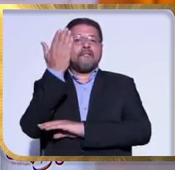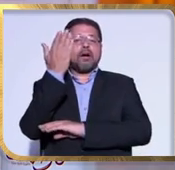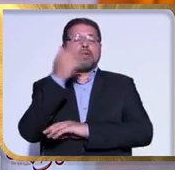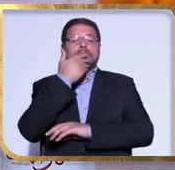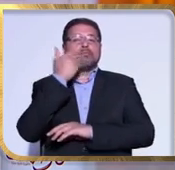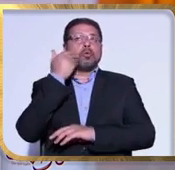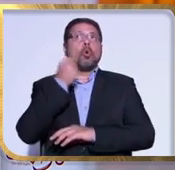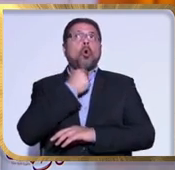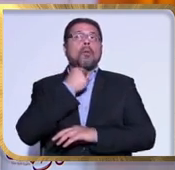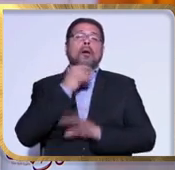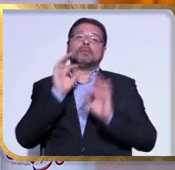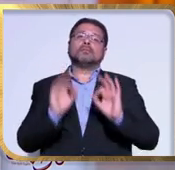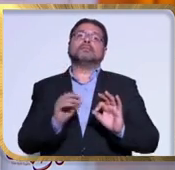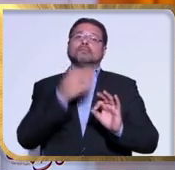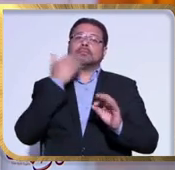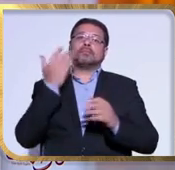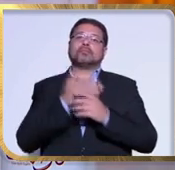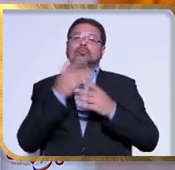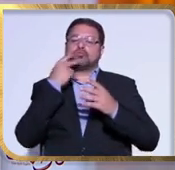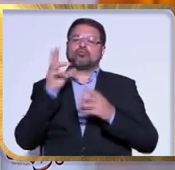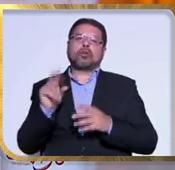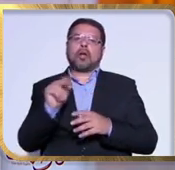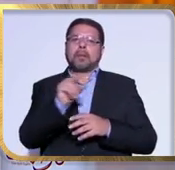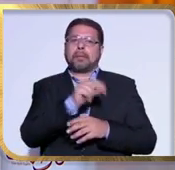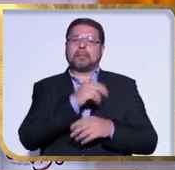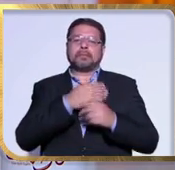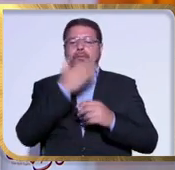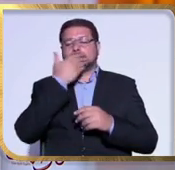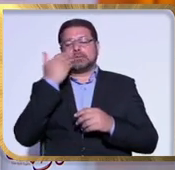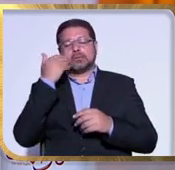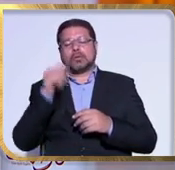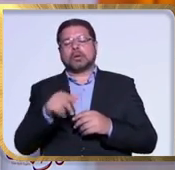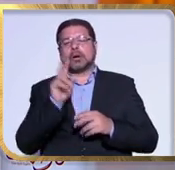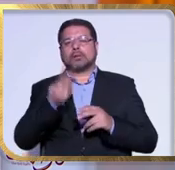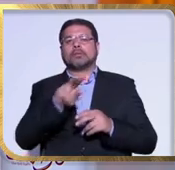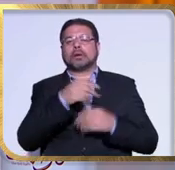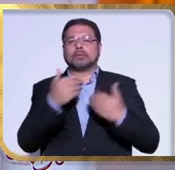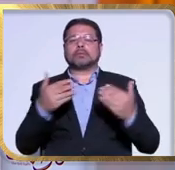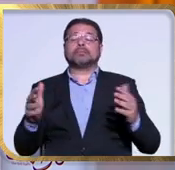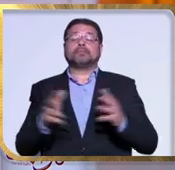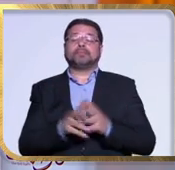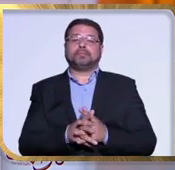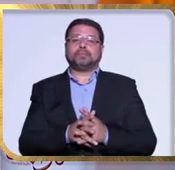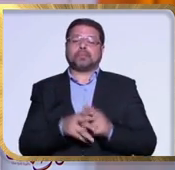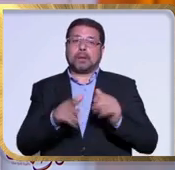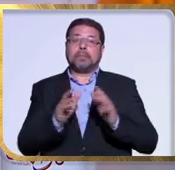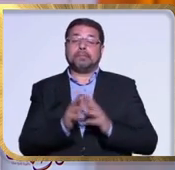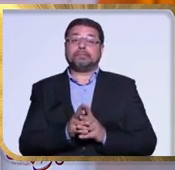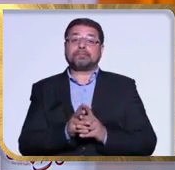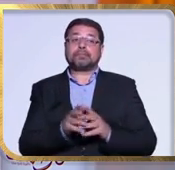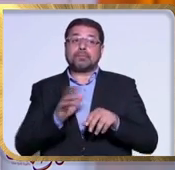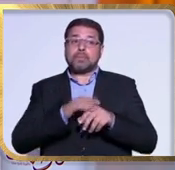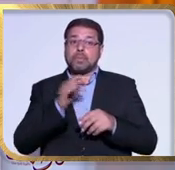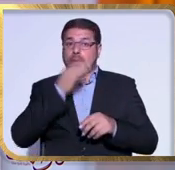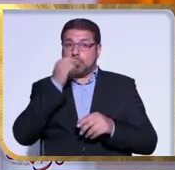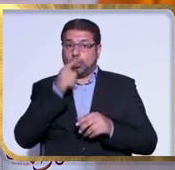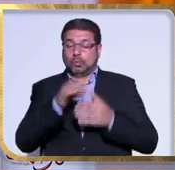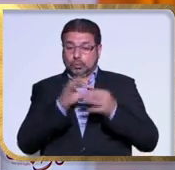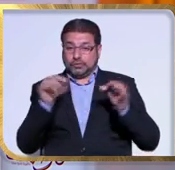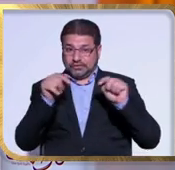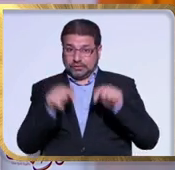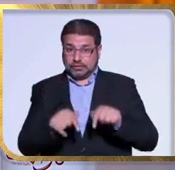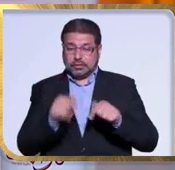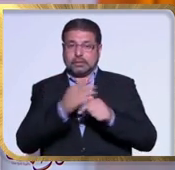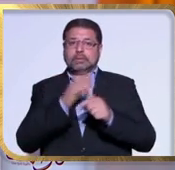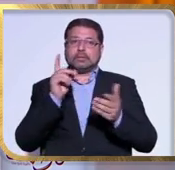يوم عرفه يوم جمعه وما شبه ده من صيام النوافل طيب طالما اتكلمنا في المساله دي